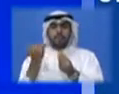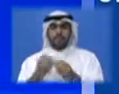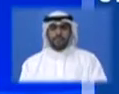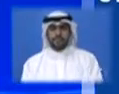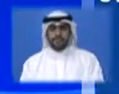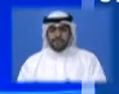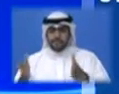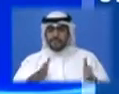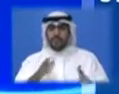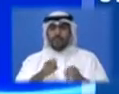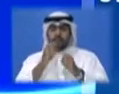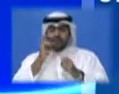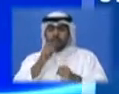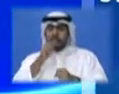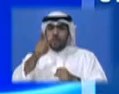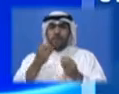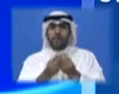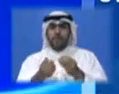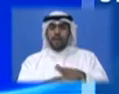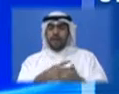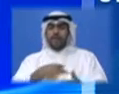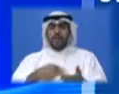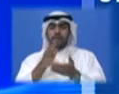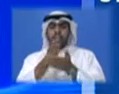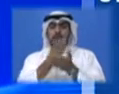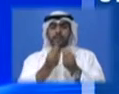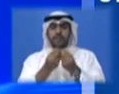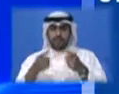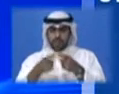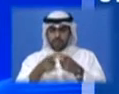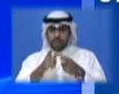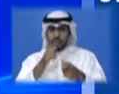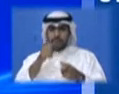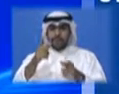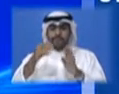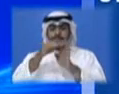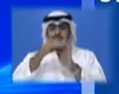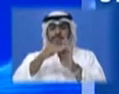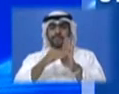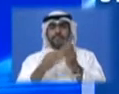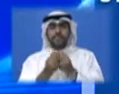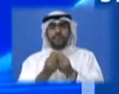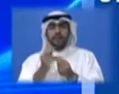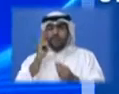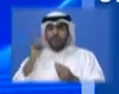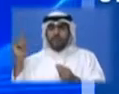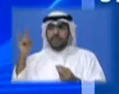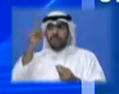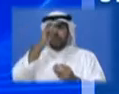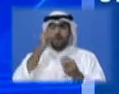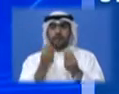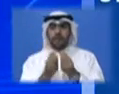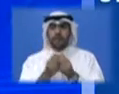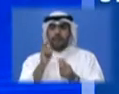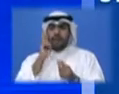ثم شرح رئيس مجلس الوزراء بالإنابة ووزير الخارجية للمجلس نتائج الزيارة الرسمية التي قام بها